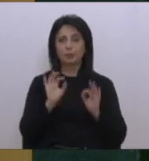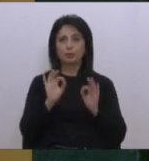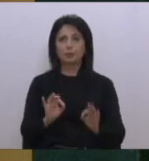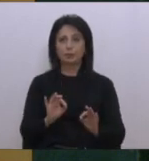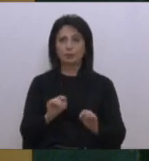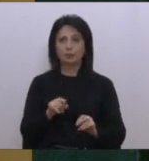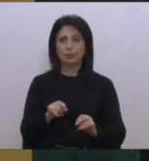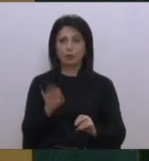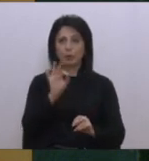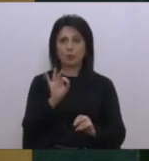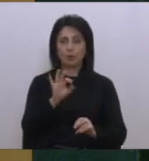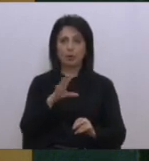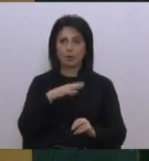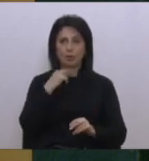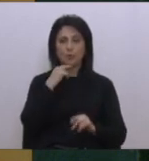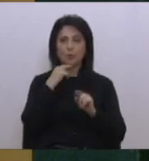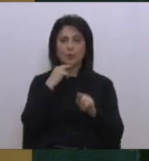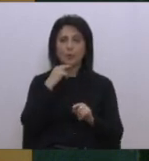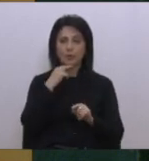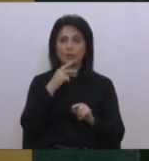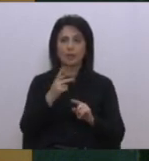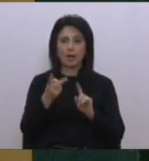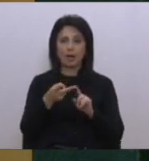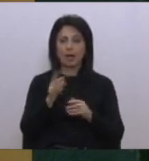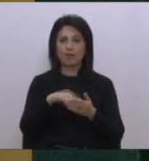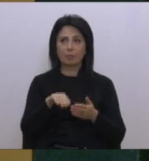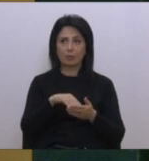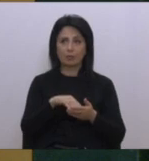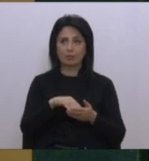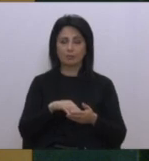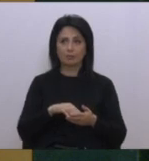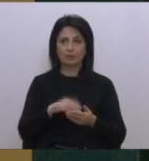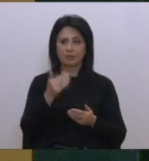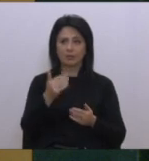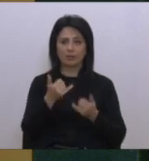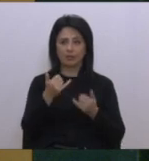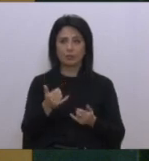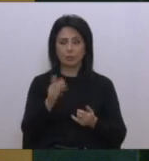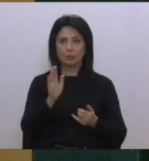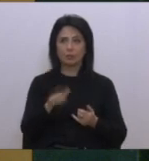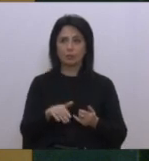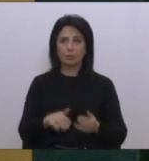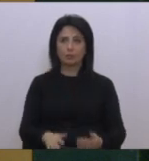amas zebconda accentida. Au imeure prom tău în tuis upro